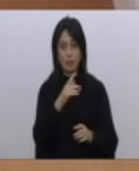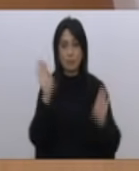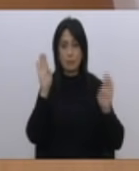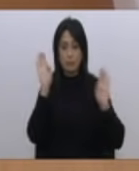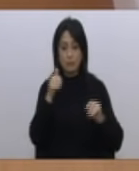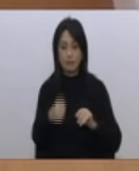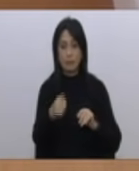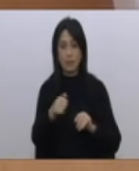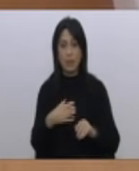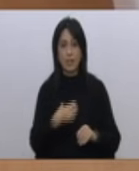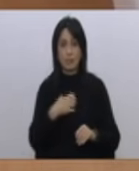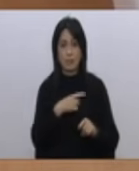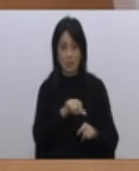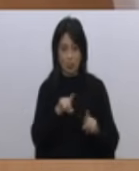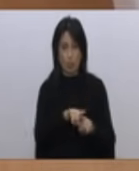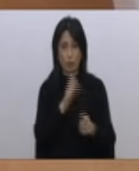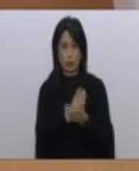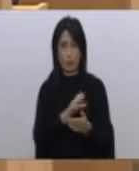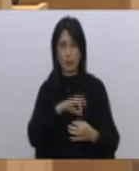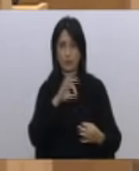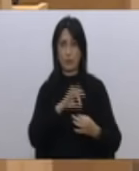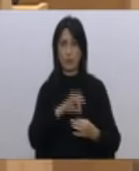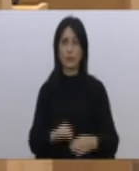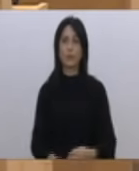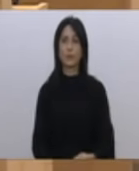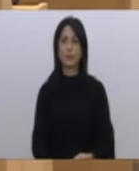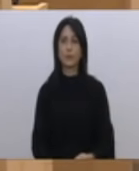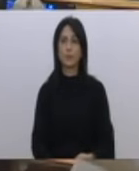იმიტომ რომ შანტაჟის ქვეშ ვართ თქვენს.